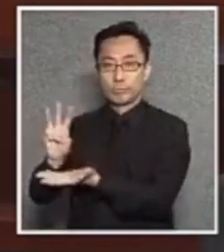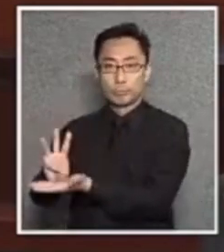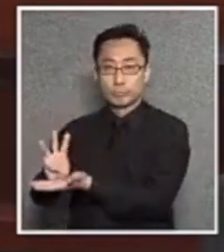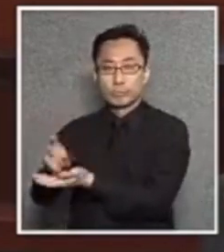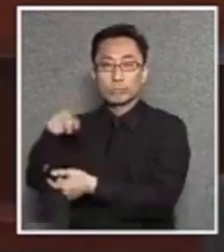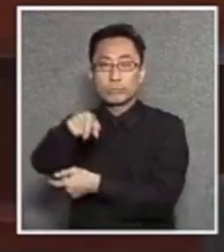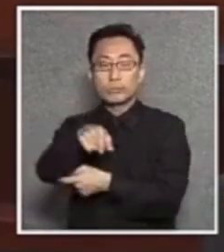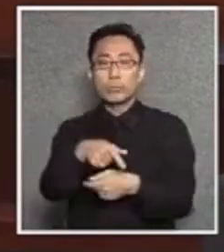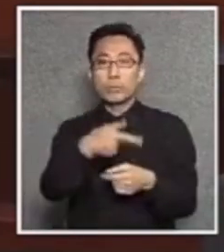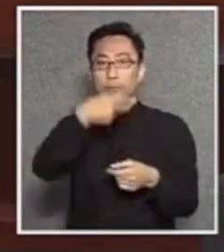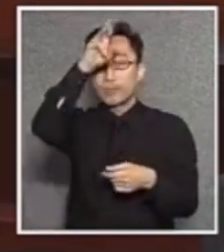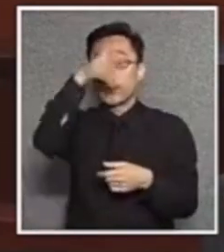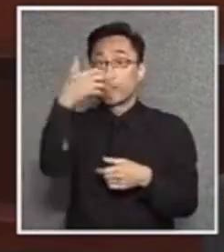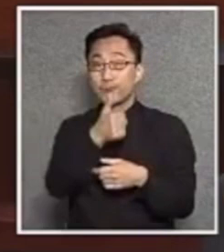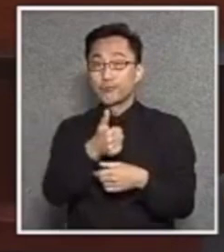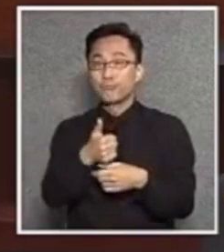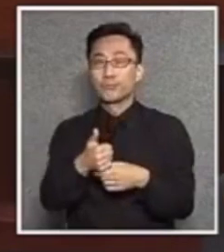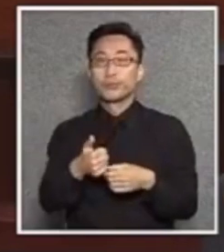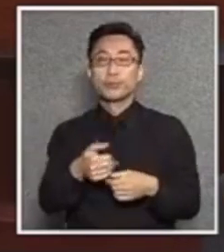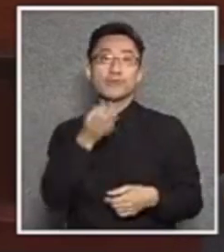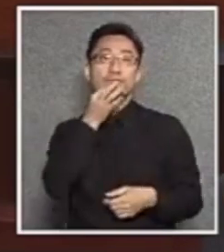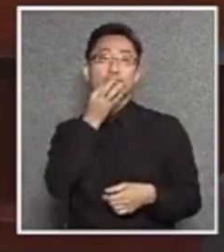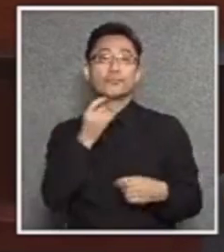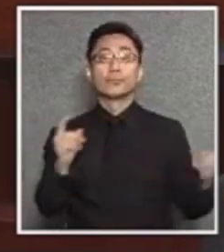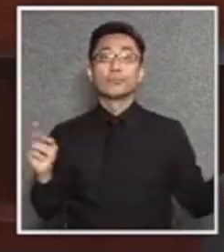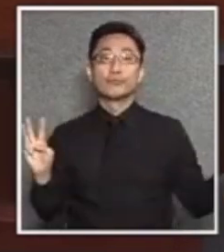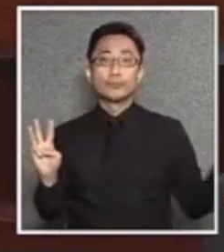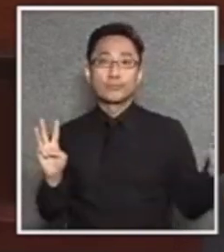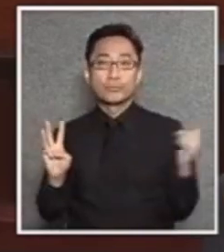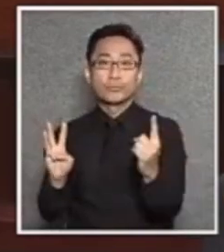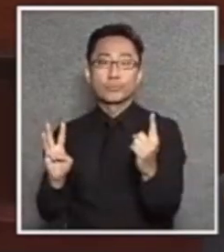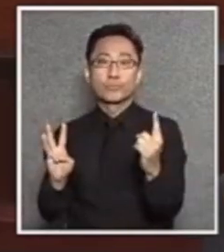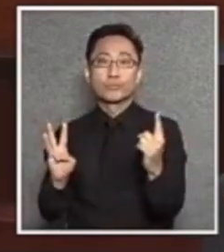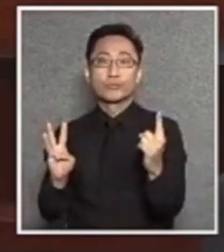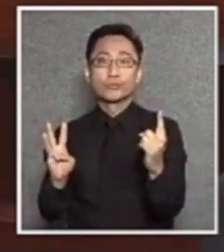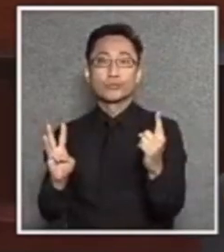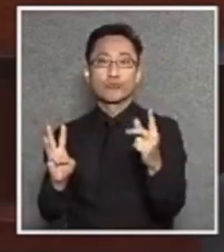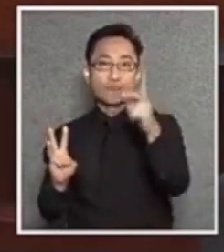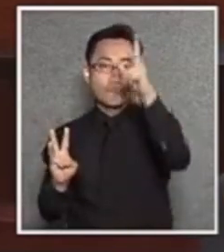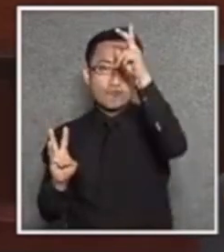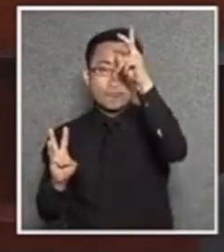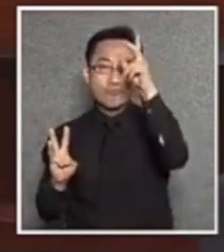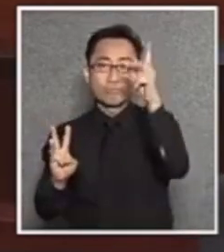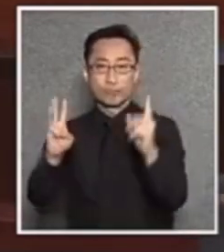基諾三世斯斯然到來，獨坐中央，尊卑分明。